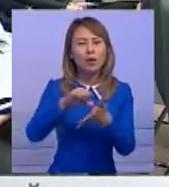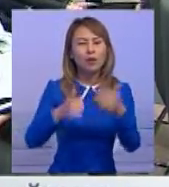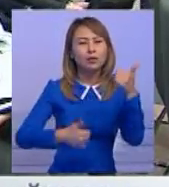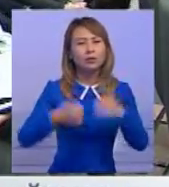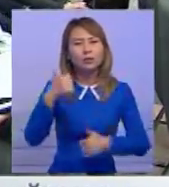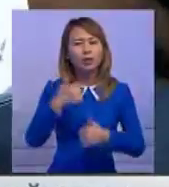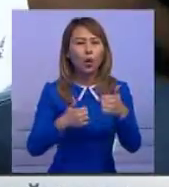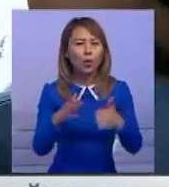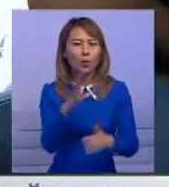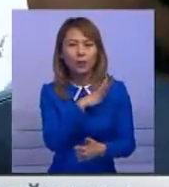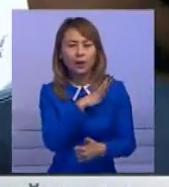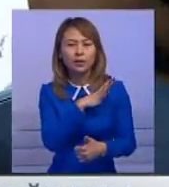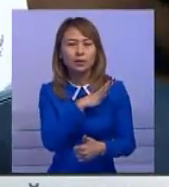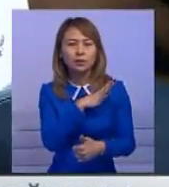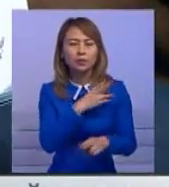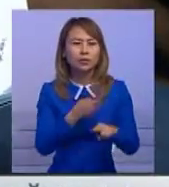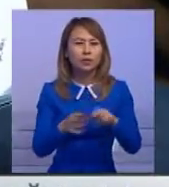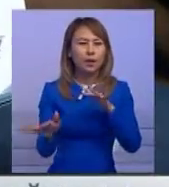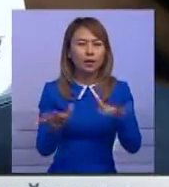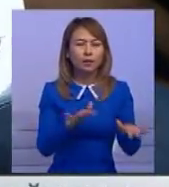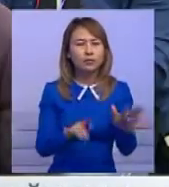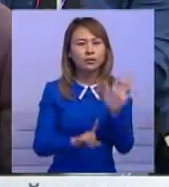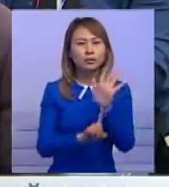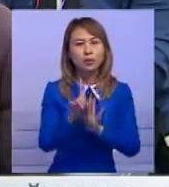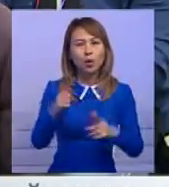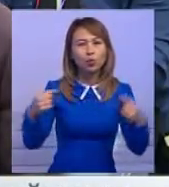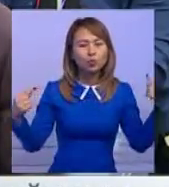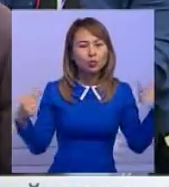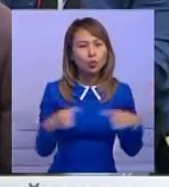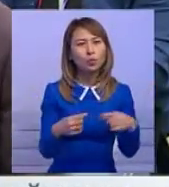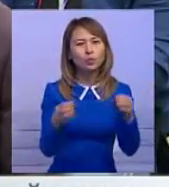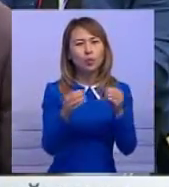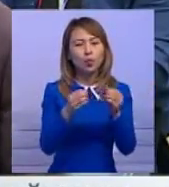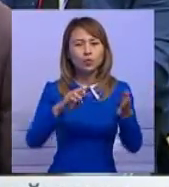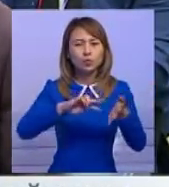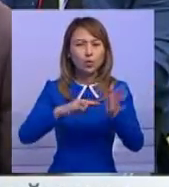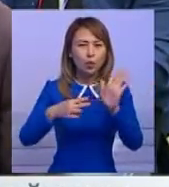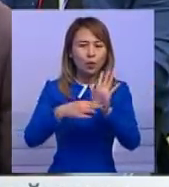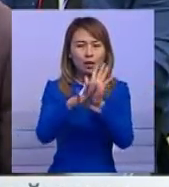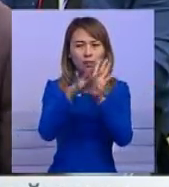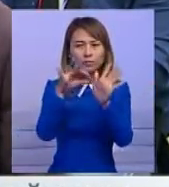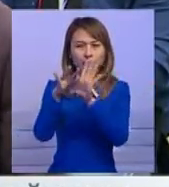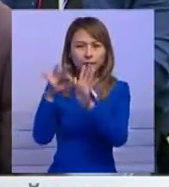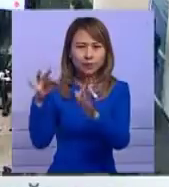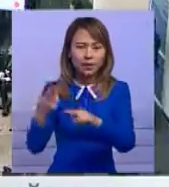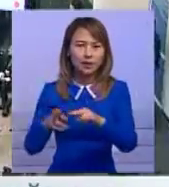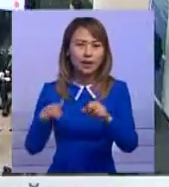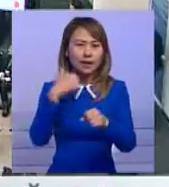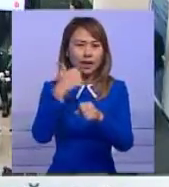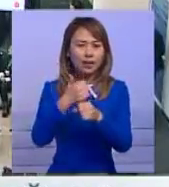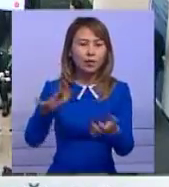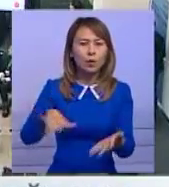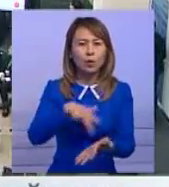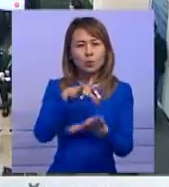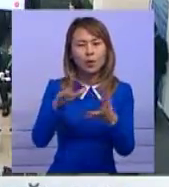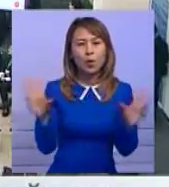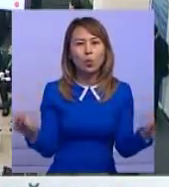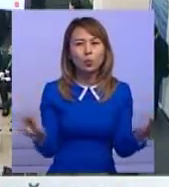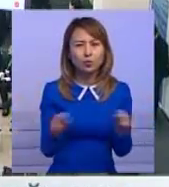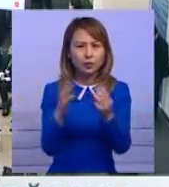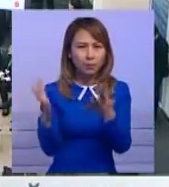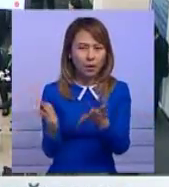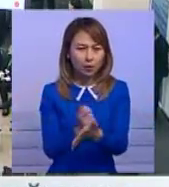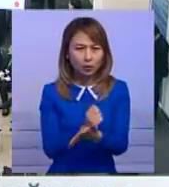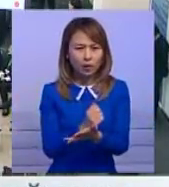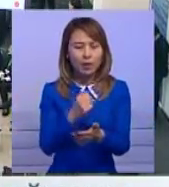негізінде бірқатар ілкімді істер қолға алынған. Нақтырақ айтсақ, 10 жоба іріктеліп алынып, елорда нарығында сәтті жүзеге асырылып